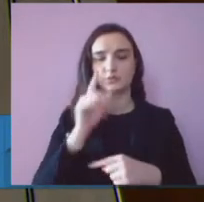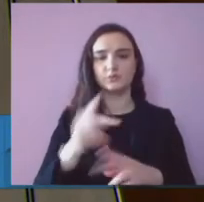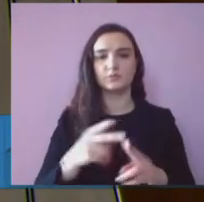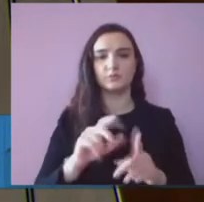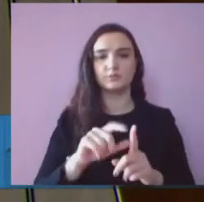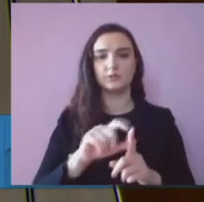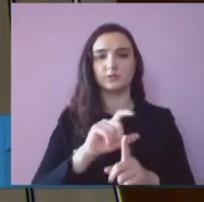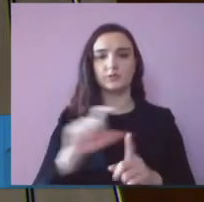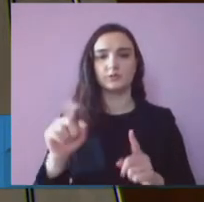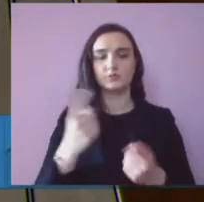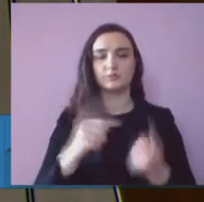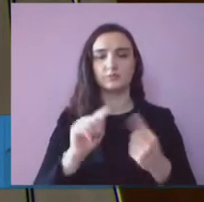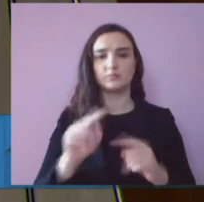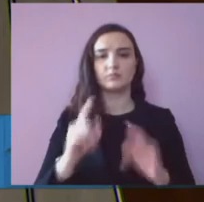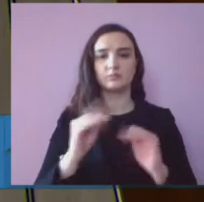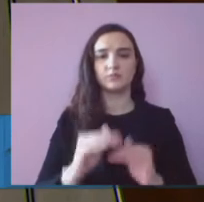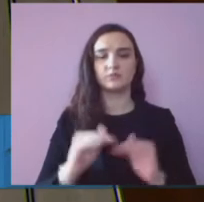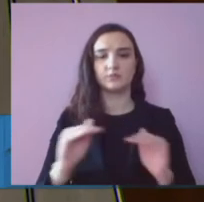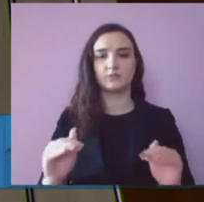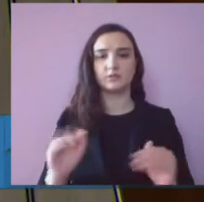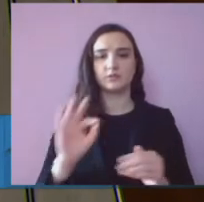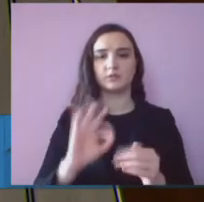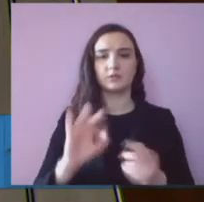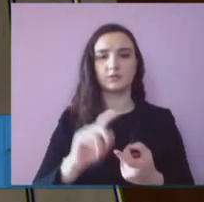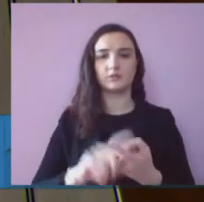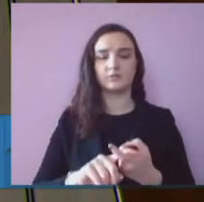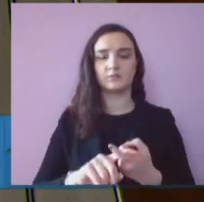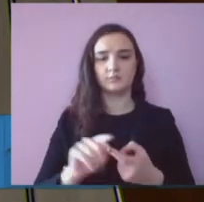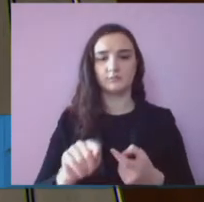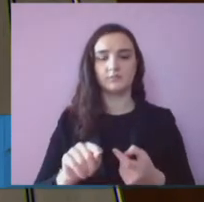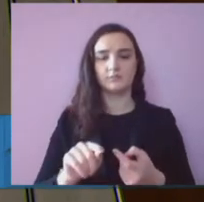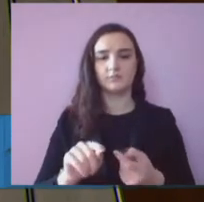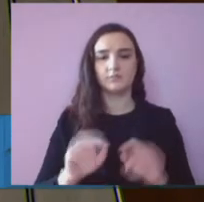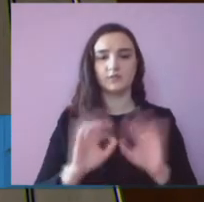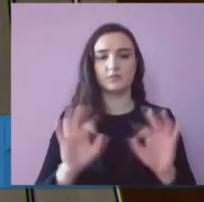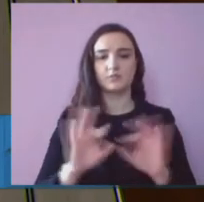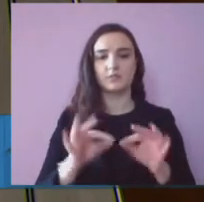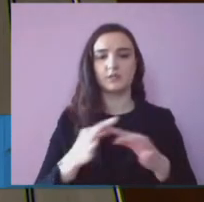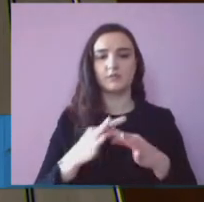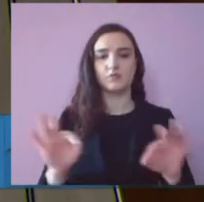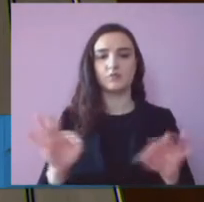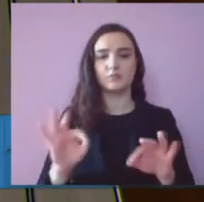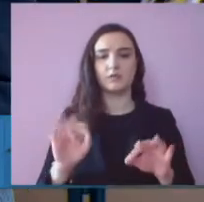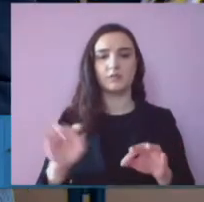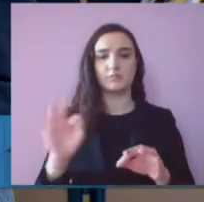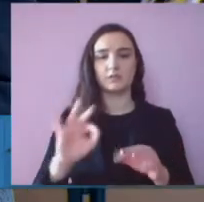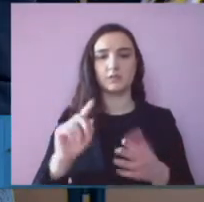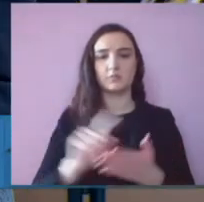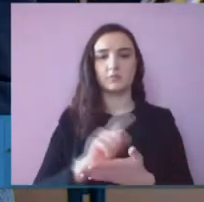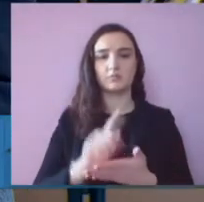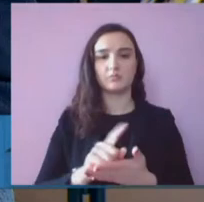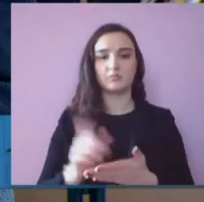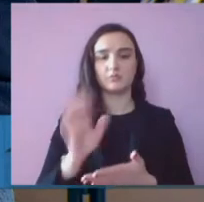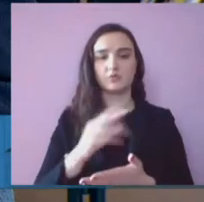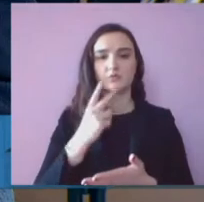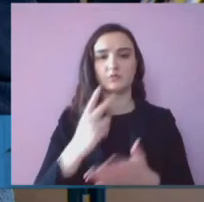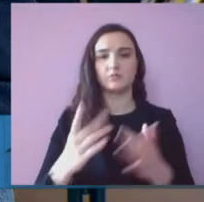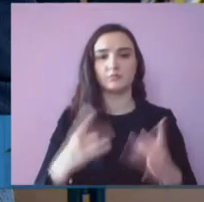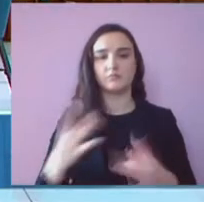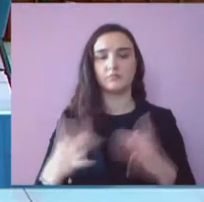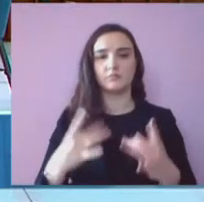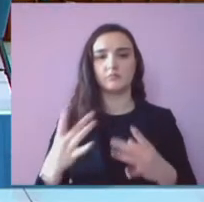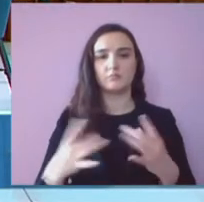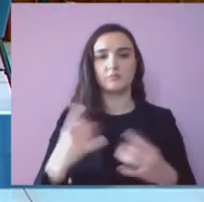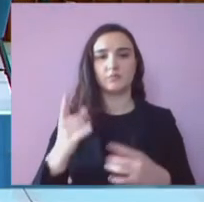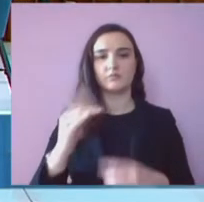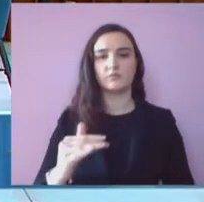უბრუნდებით ბავშვებთან დაკავშირებით აღმატებით საუბრობთ თავისუფლების აუცილებლობაზე მოდით შევხედოთ ჭირვეული ბავშვის ცნებას